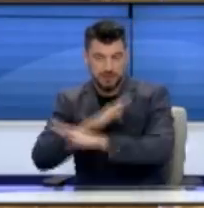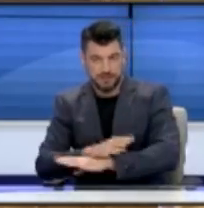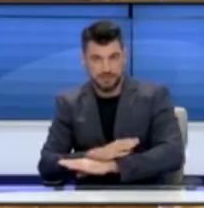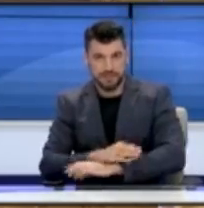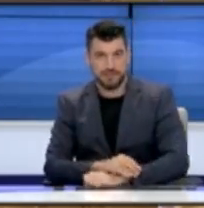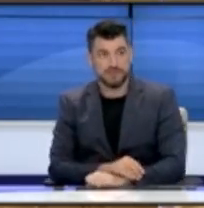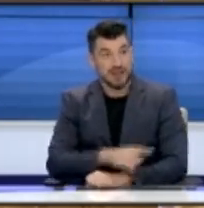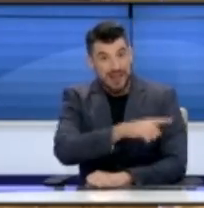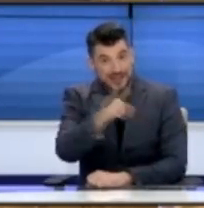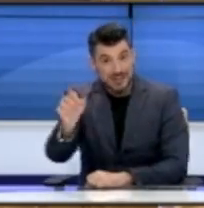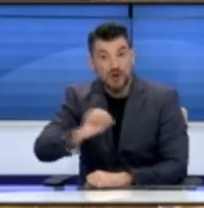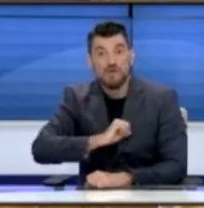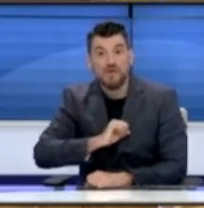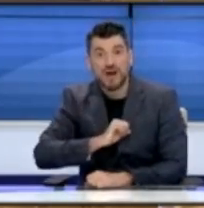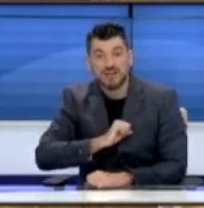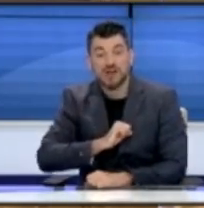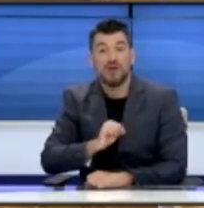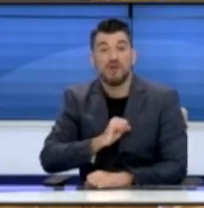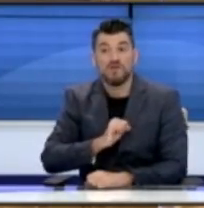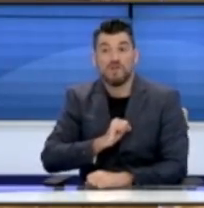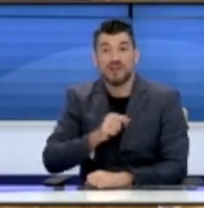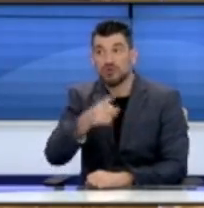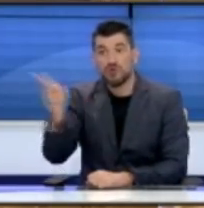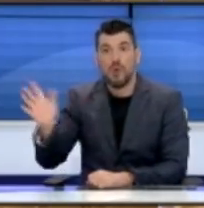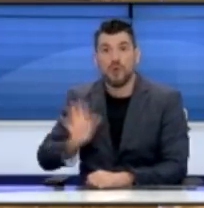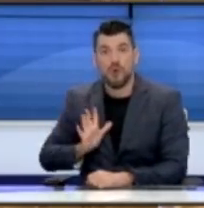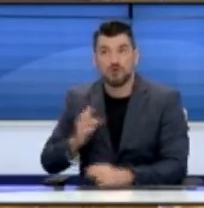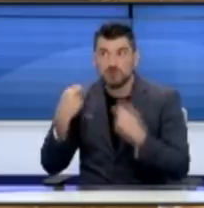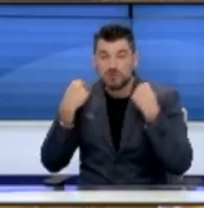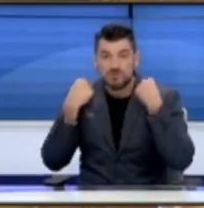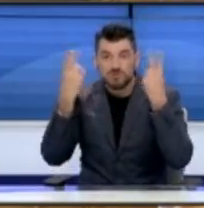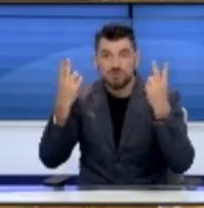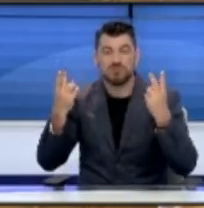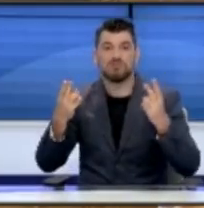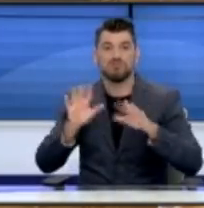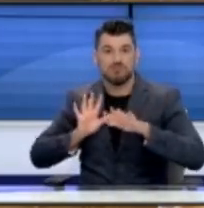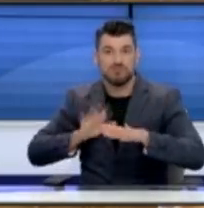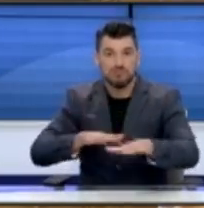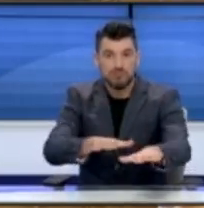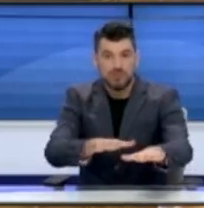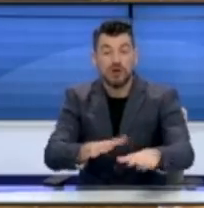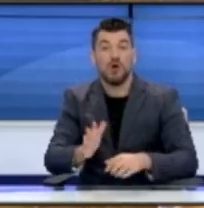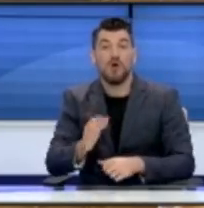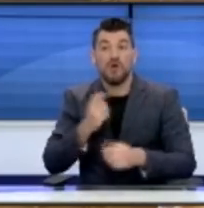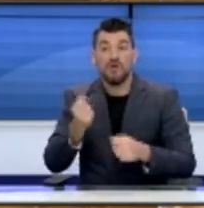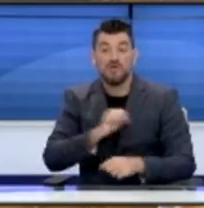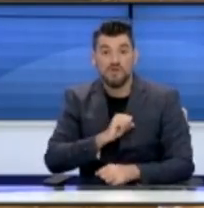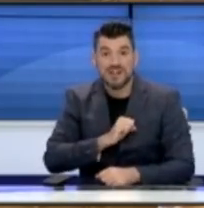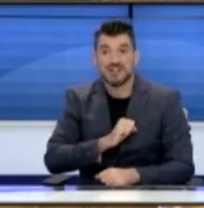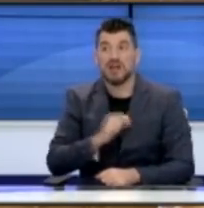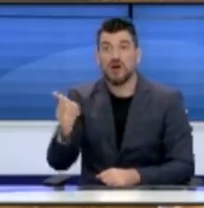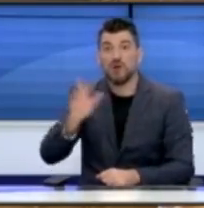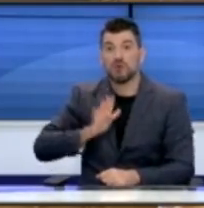φοβάστε, τρέμετε τη λαϊκή πρωτοβουλία, τη λαϊκή κινητοποίηση και δράση, το λαϊκό έλεγχο,